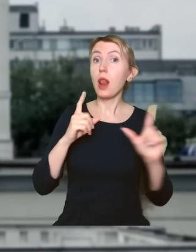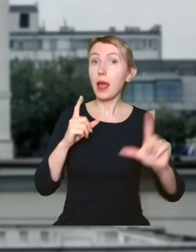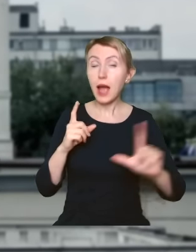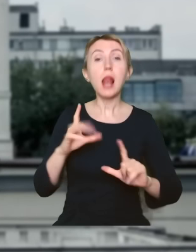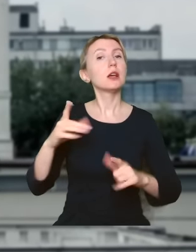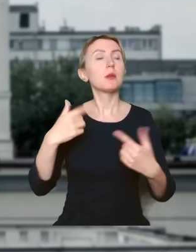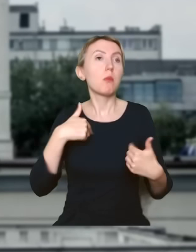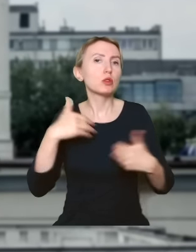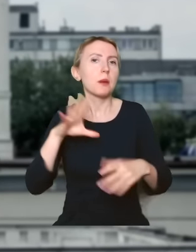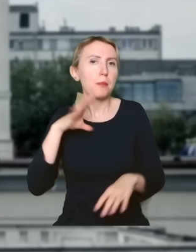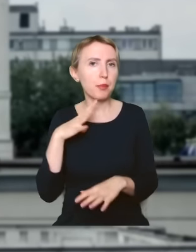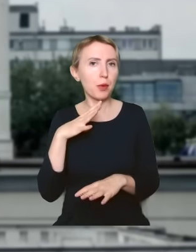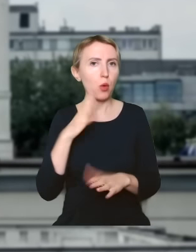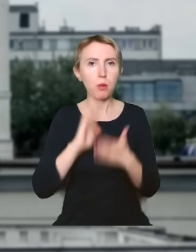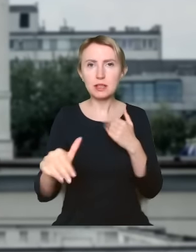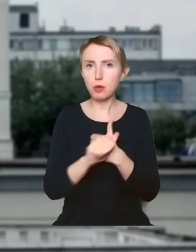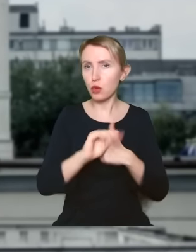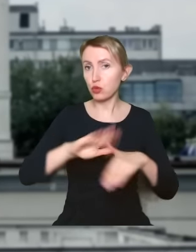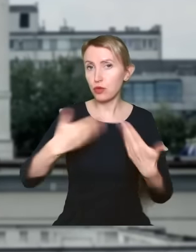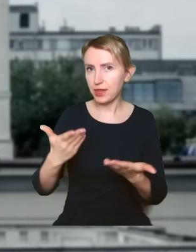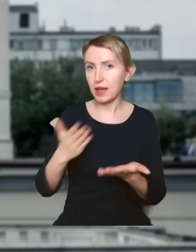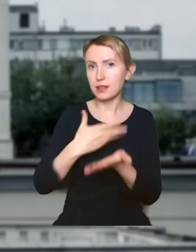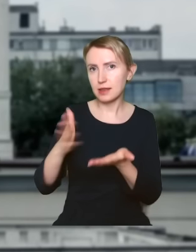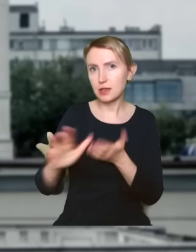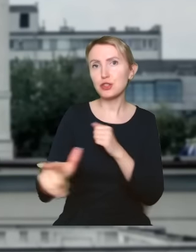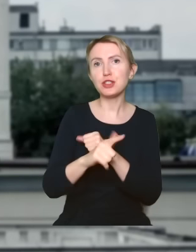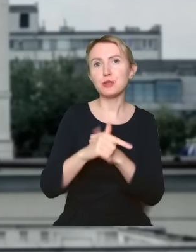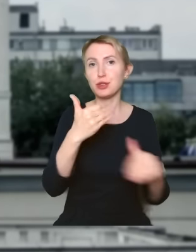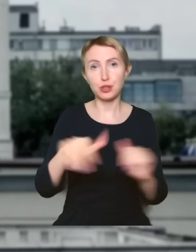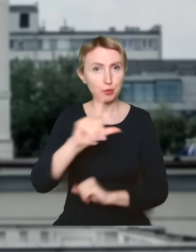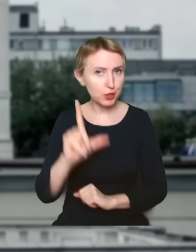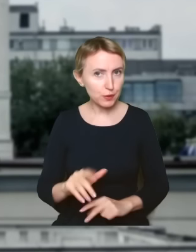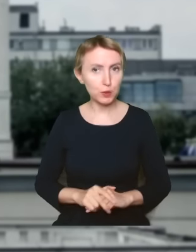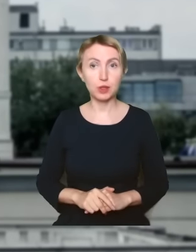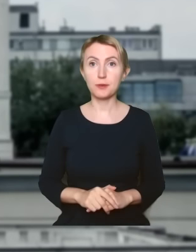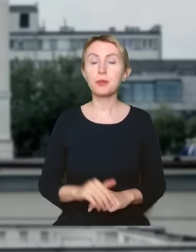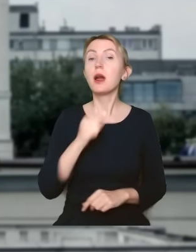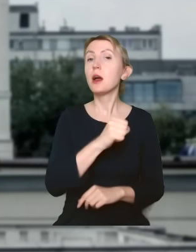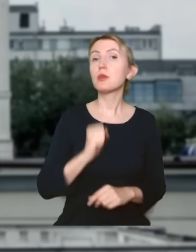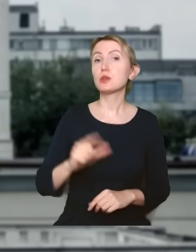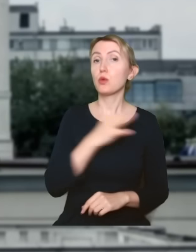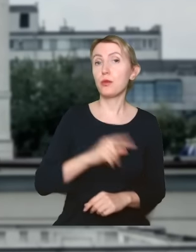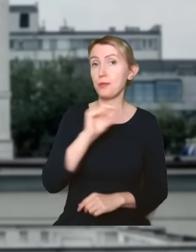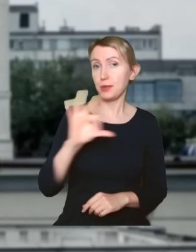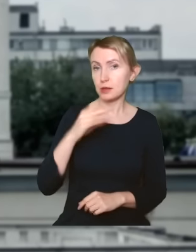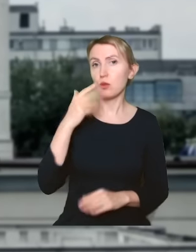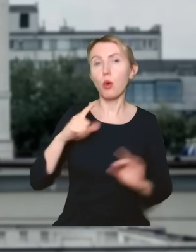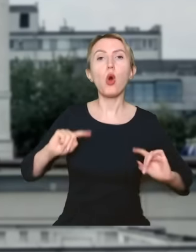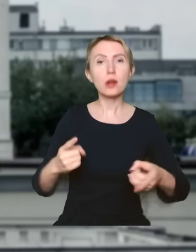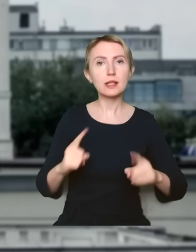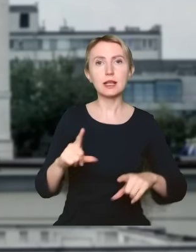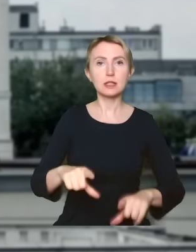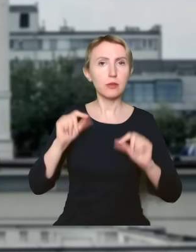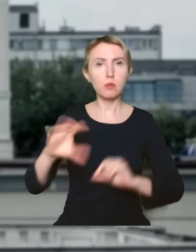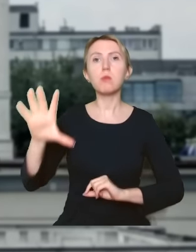do nieuzasadnionego wydania 70 milionów złotych. Posłowie PiS-u przekonują, że organizacja wyborów